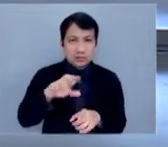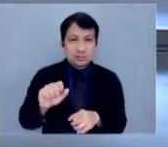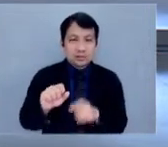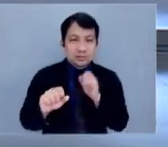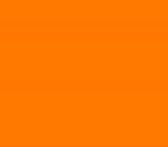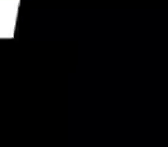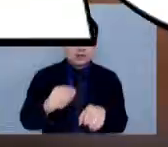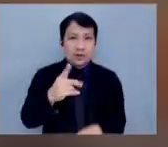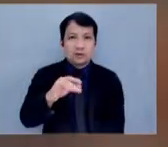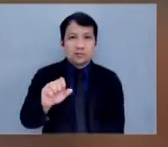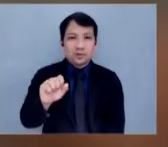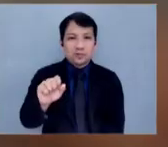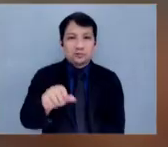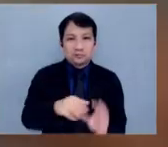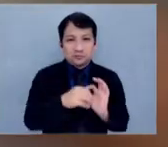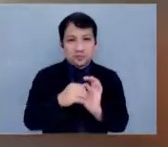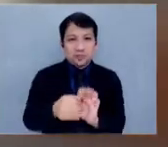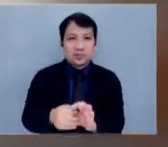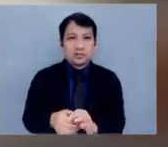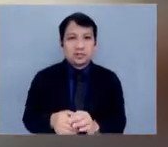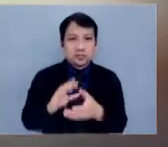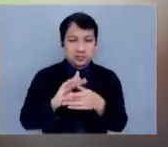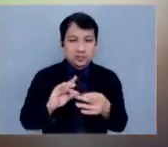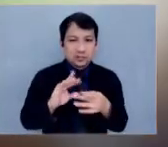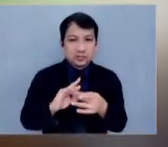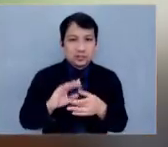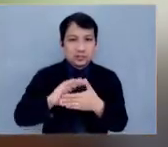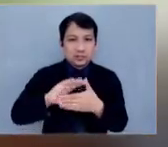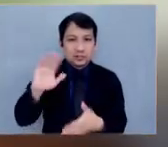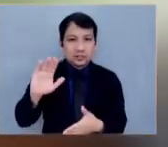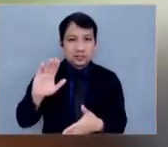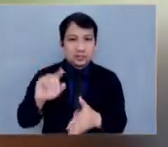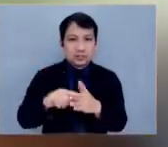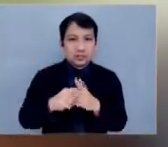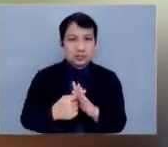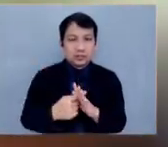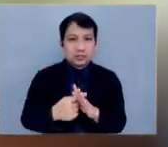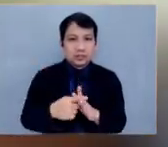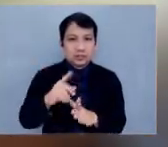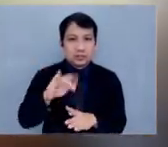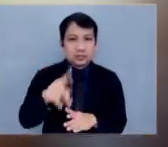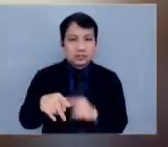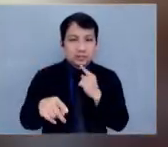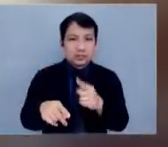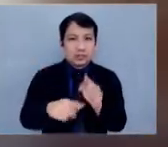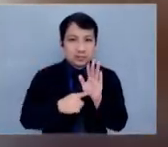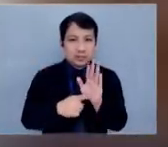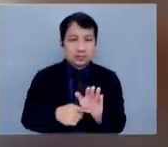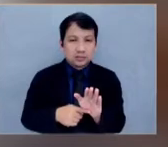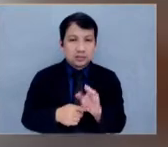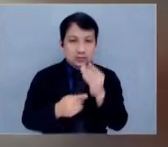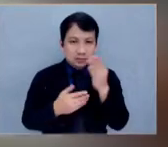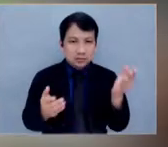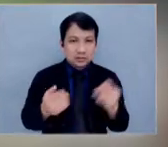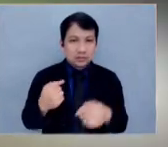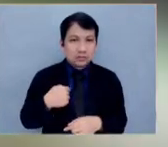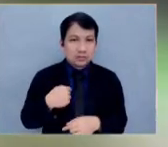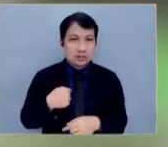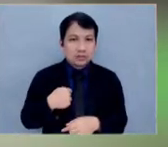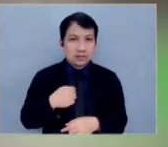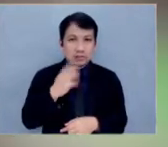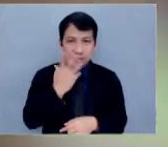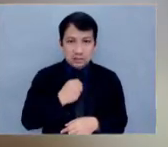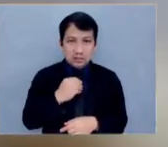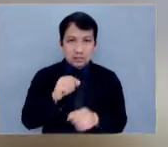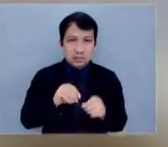Diwata. Kwento ni Diwata sa isang vlog, nagsimula na siyang mag-taping para sa show. Yun nga lang, hindi niya pa sigurado kung kailan